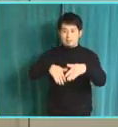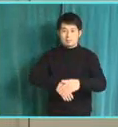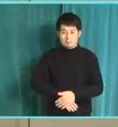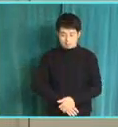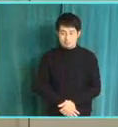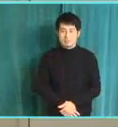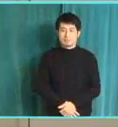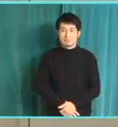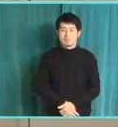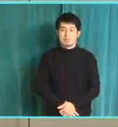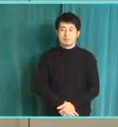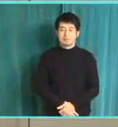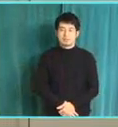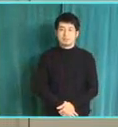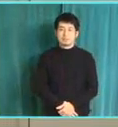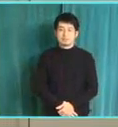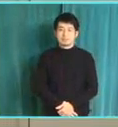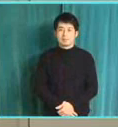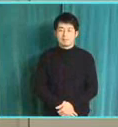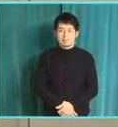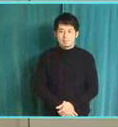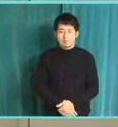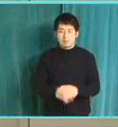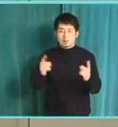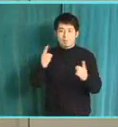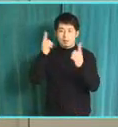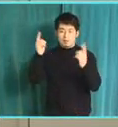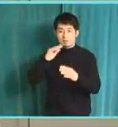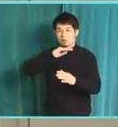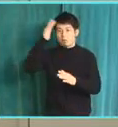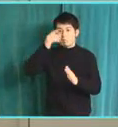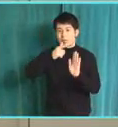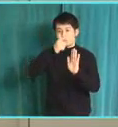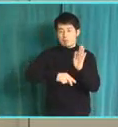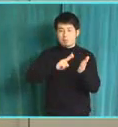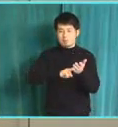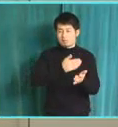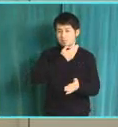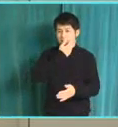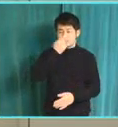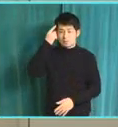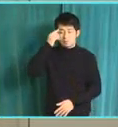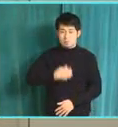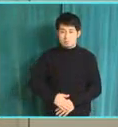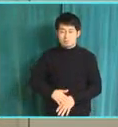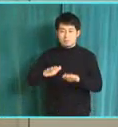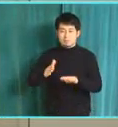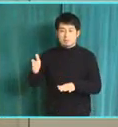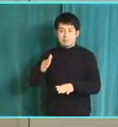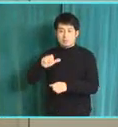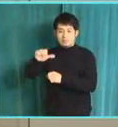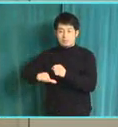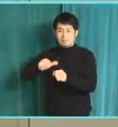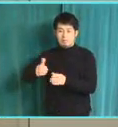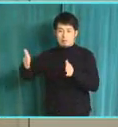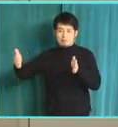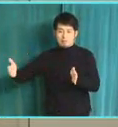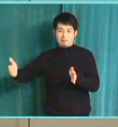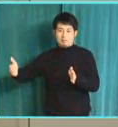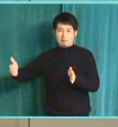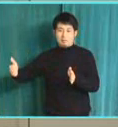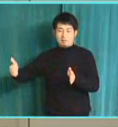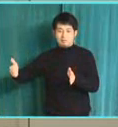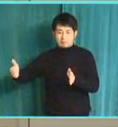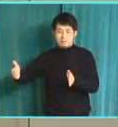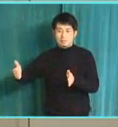何をすべきかというところで、やはりそのテーマ設定というところはこだわったところはあります。特にここ5年ぐらいはさ